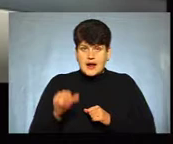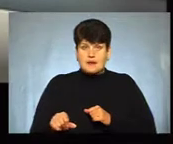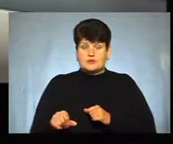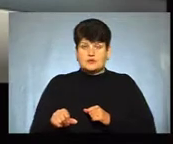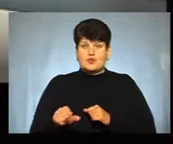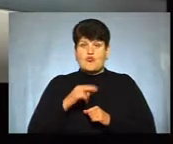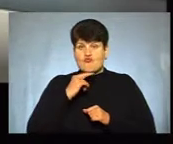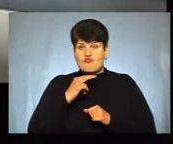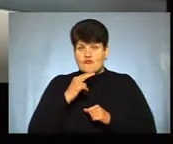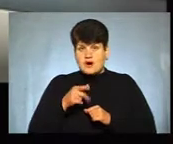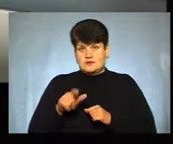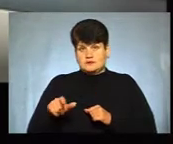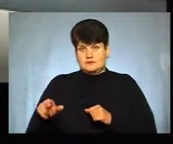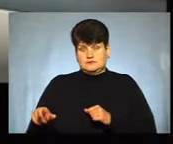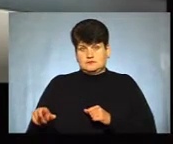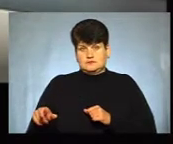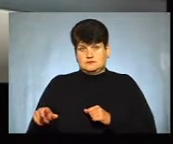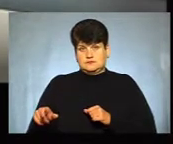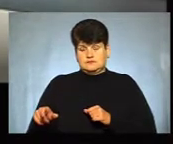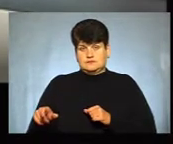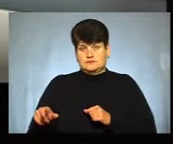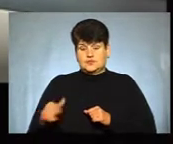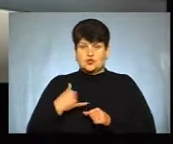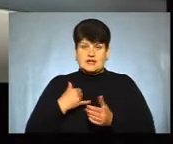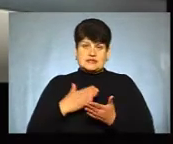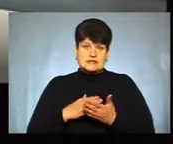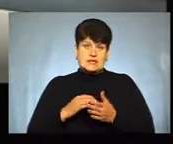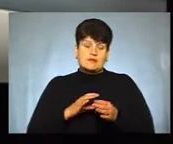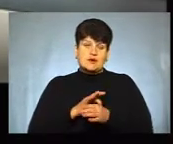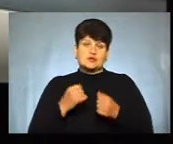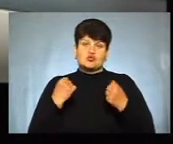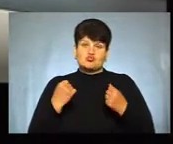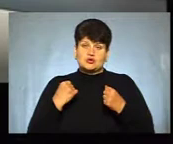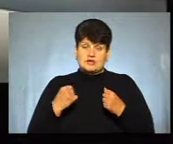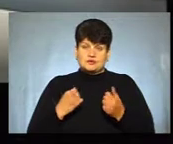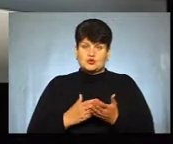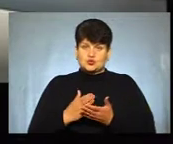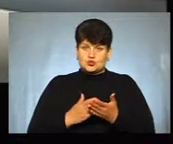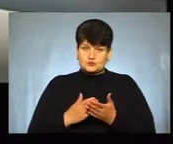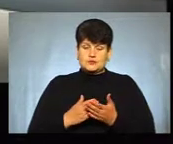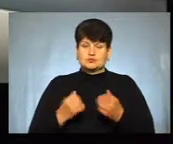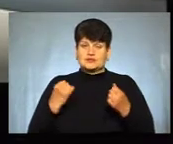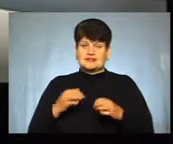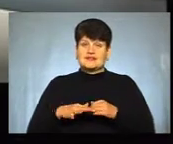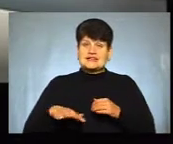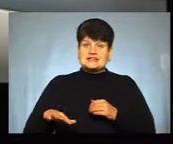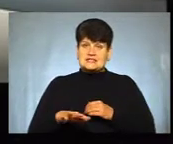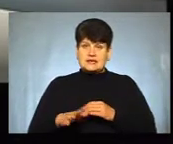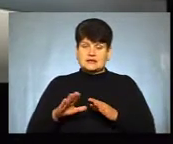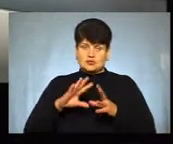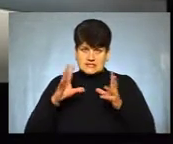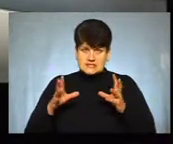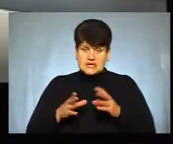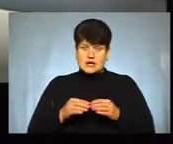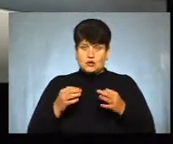окремої уваги самих же ж мешканців. У нас є проекти спортивної інфраструктури, облаштування спортивних залів, але таких, які будуть